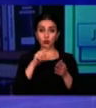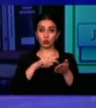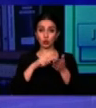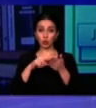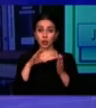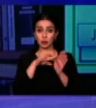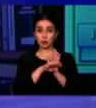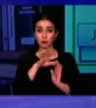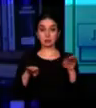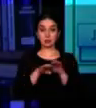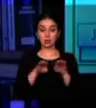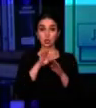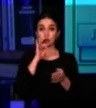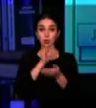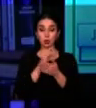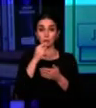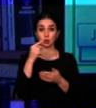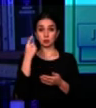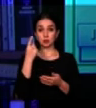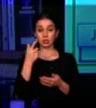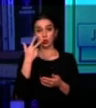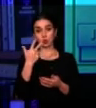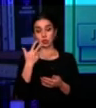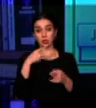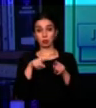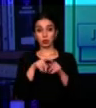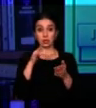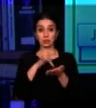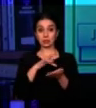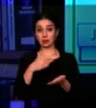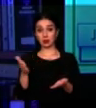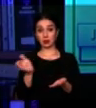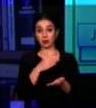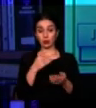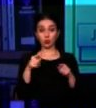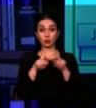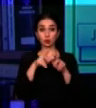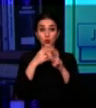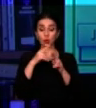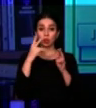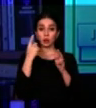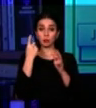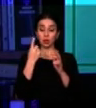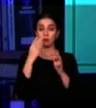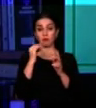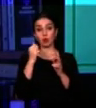кірді. Ва жауапымыз минус 1-дан үчкече. Бұнда интервалге минус 1 ва 3 сонлары кірді.